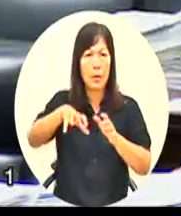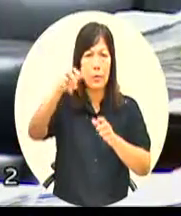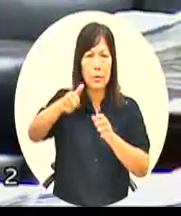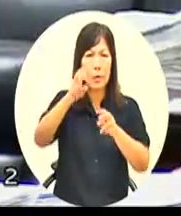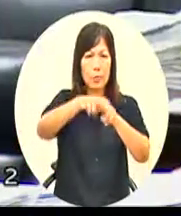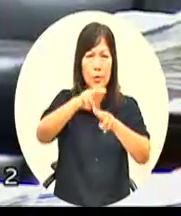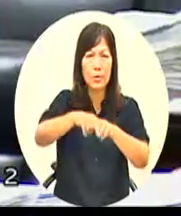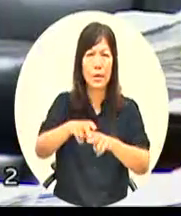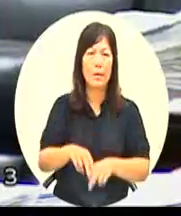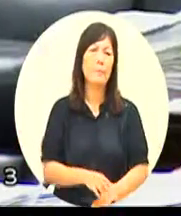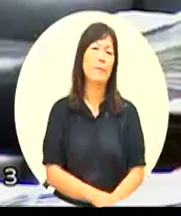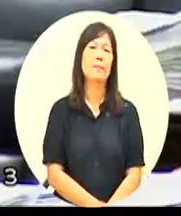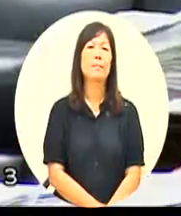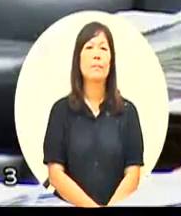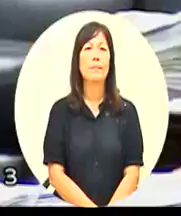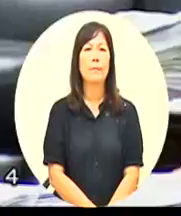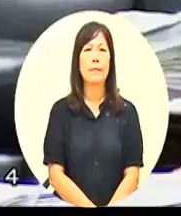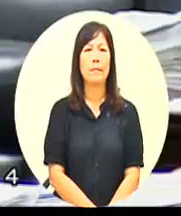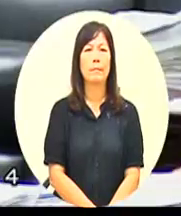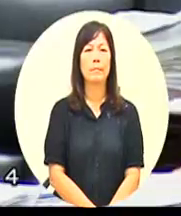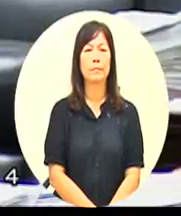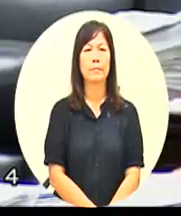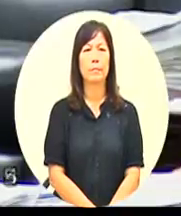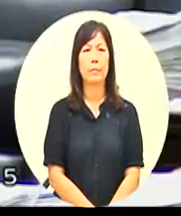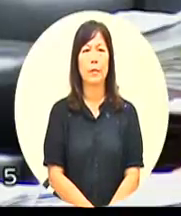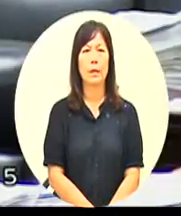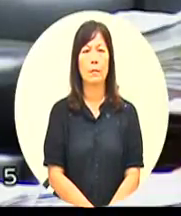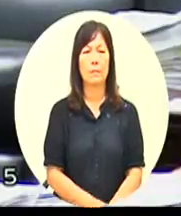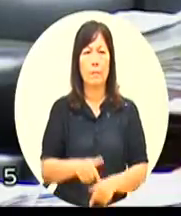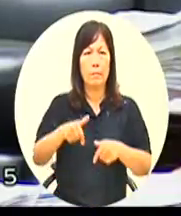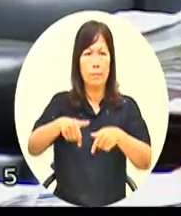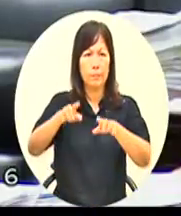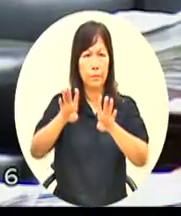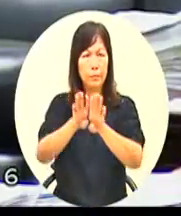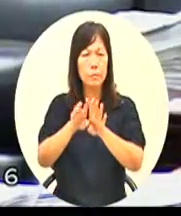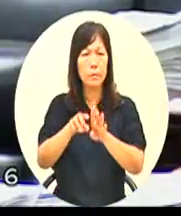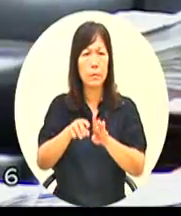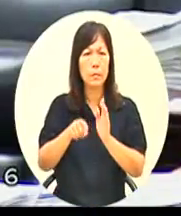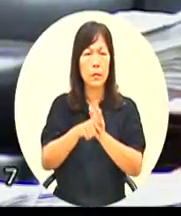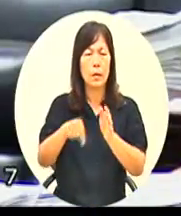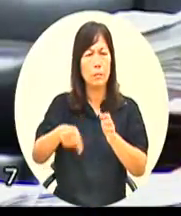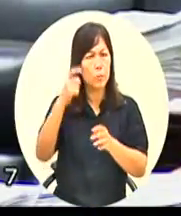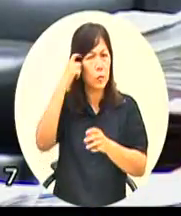让我看这边。来，我们西门哈，其实当时我们